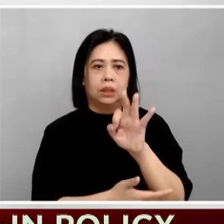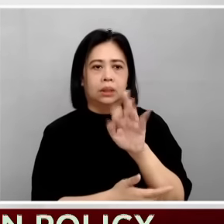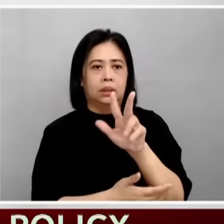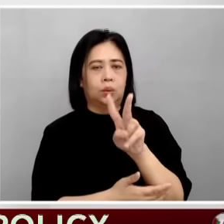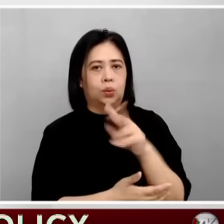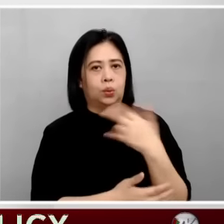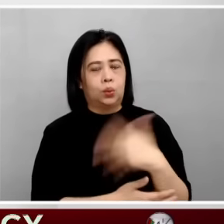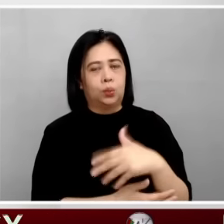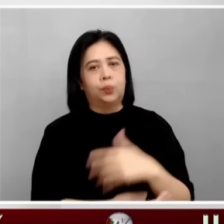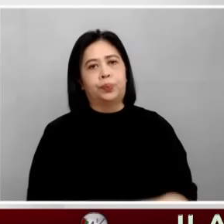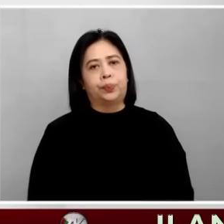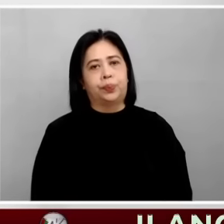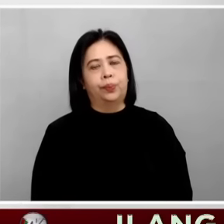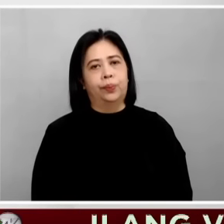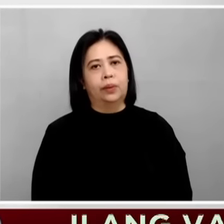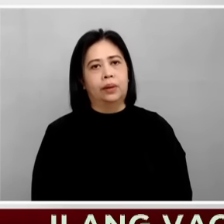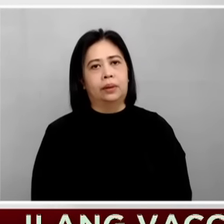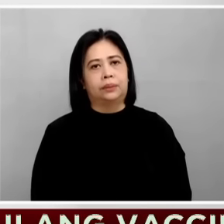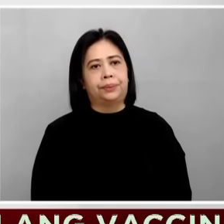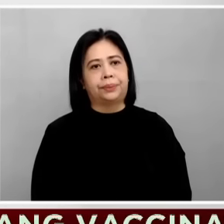4,932.